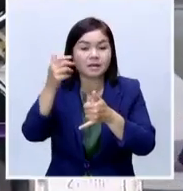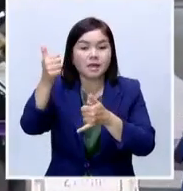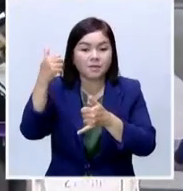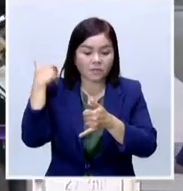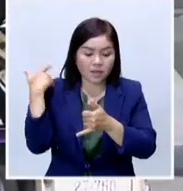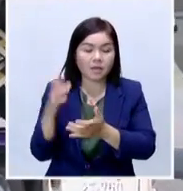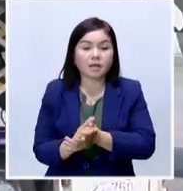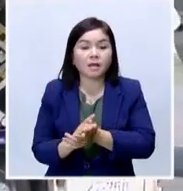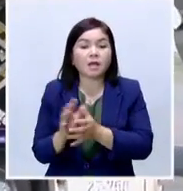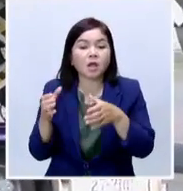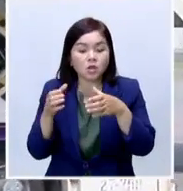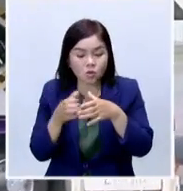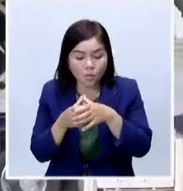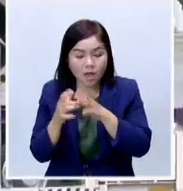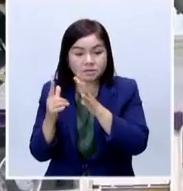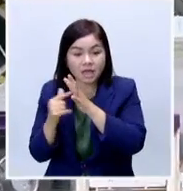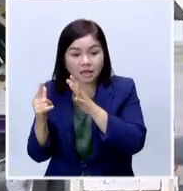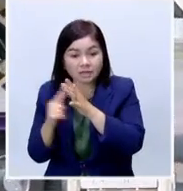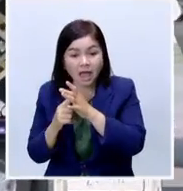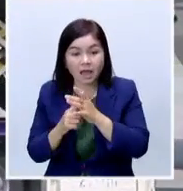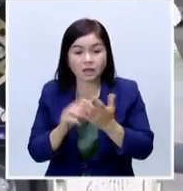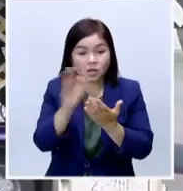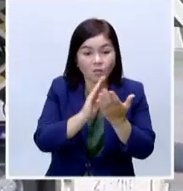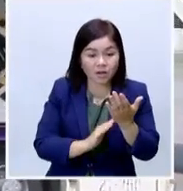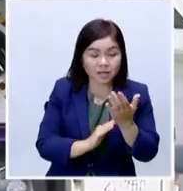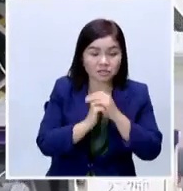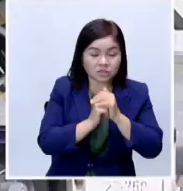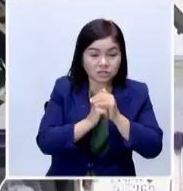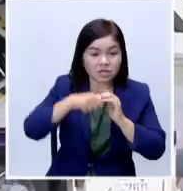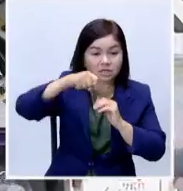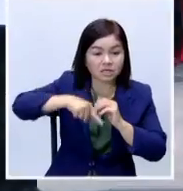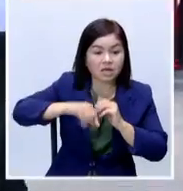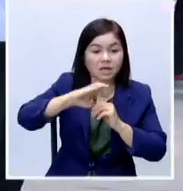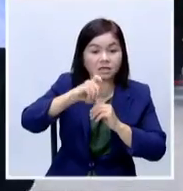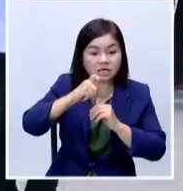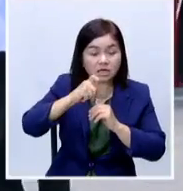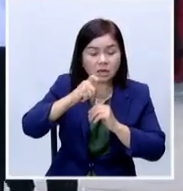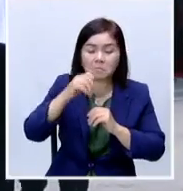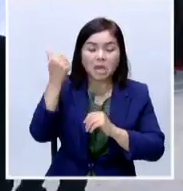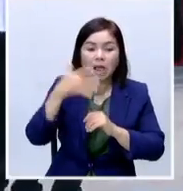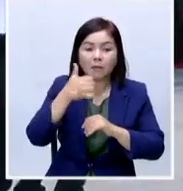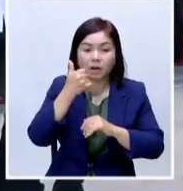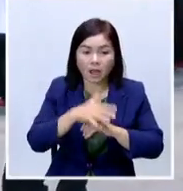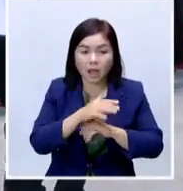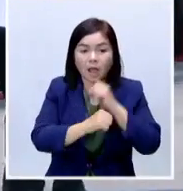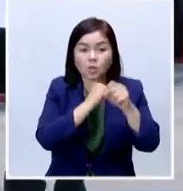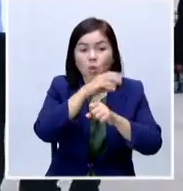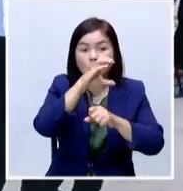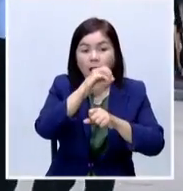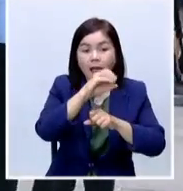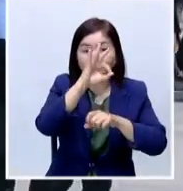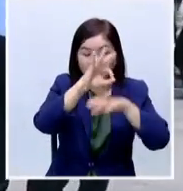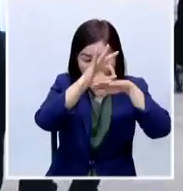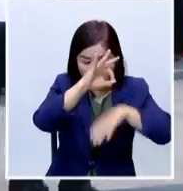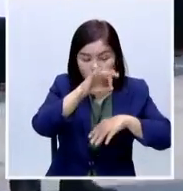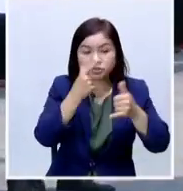าปิดช่องว่างกลุ่มที่ไม่ได้รับวัคซีนจากซิโนแวคนะครับโดยวัคซีนของซิโนแวคและก็ AstraZeneca จะใช้เวลา3วันนะครับในการตร